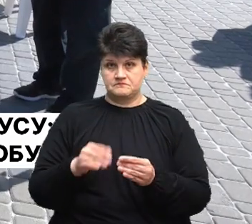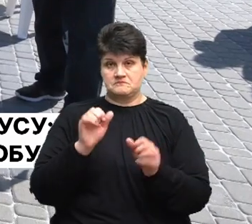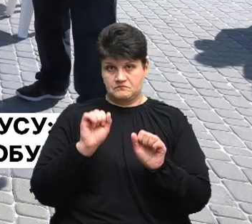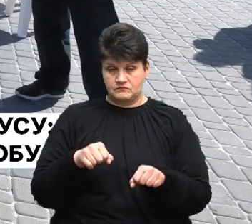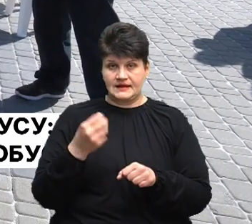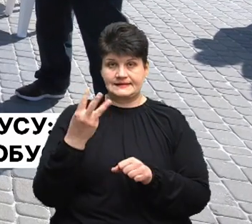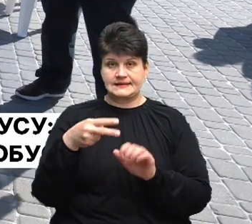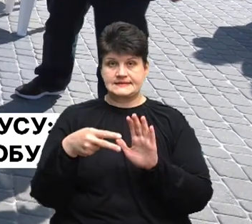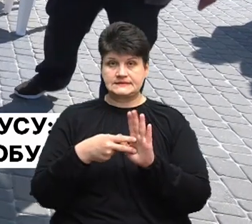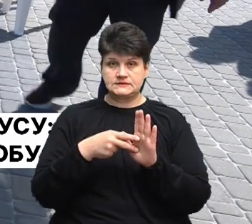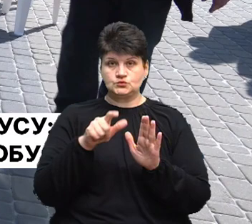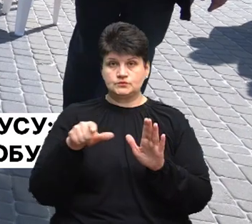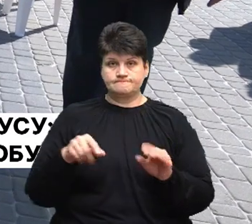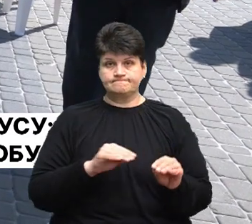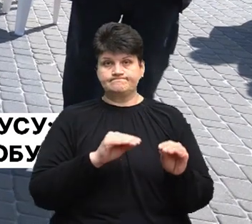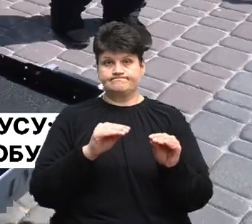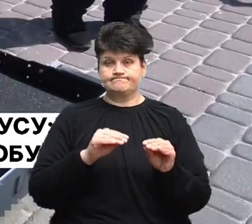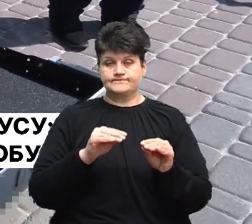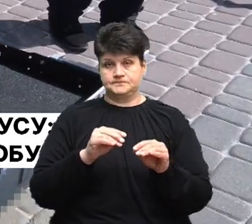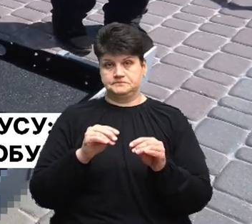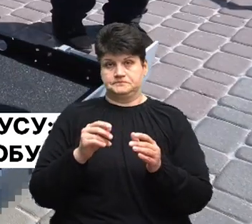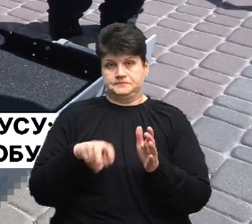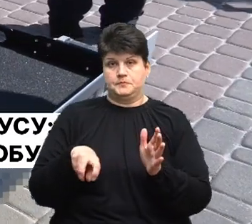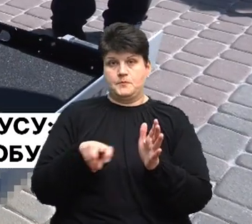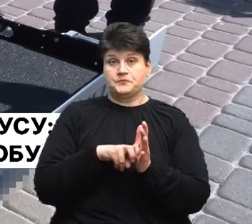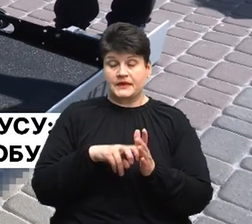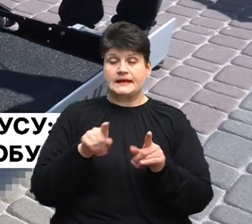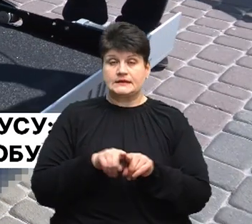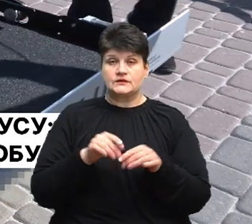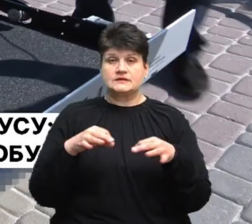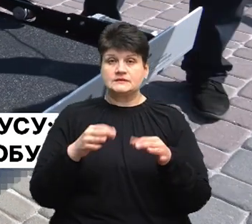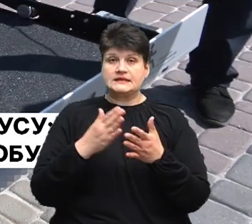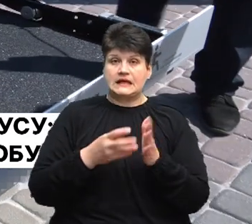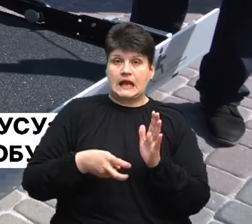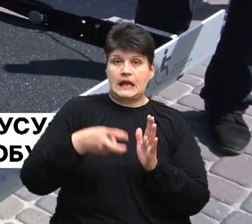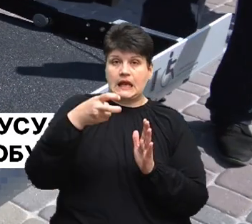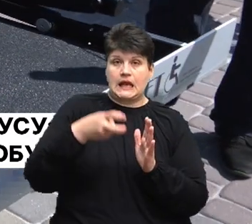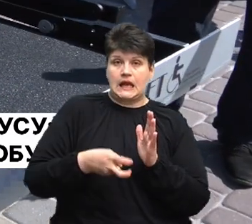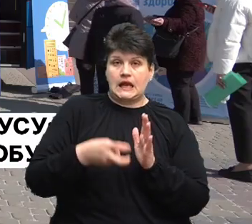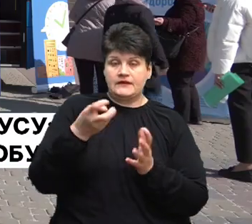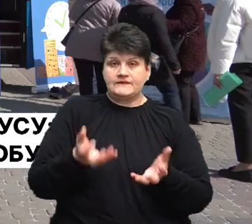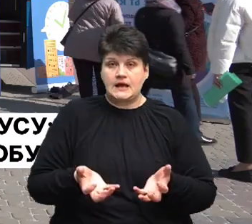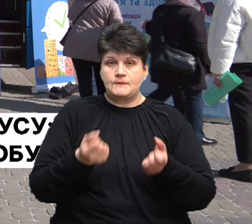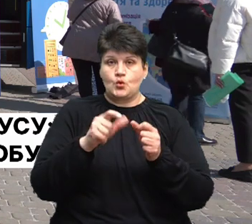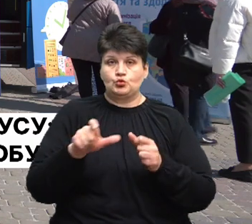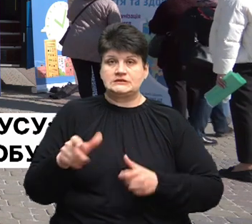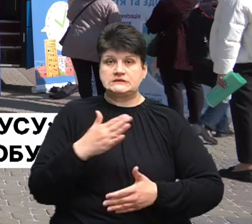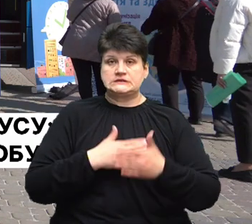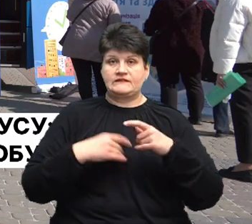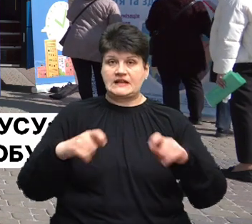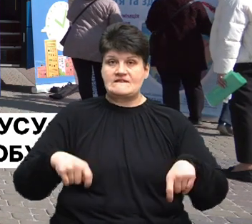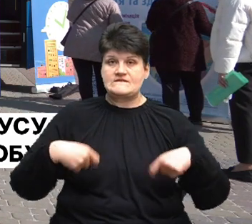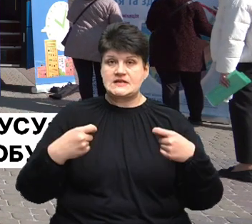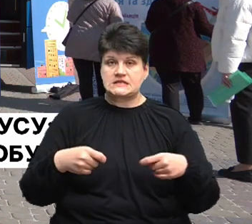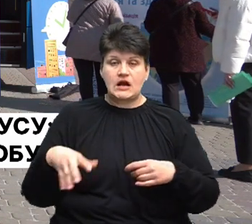розповідає водій Ростислав Помаранський. Каже, транспорт також оснащений ліфтом для підйому людей в інвалідних візках. Усього на